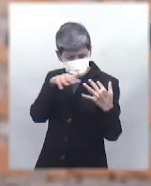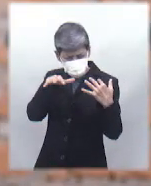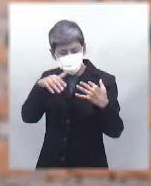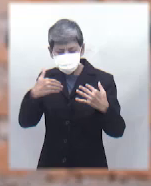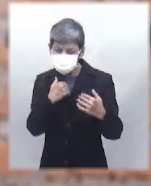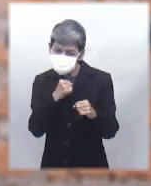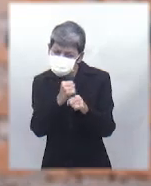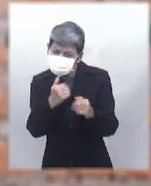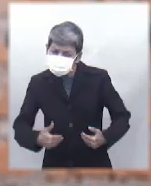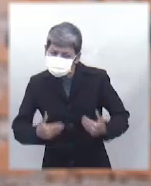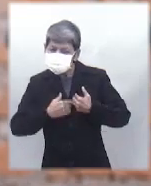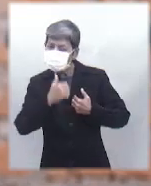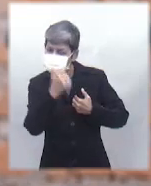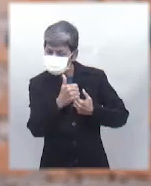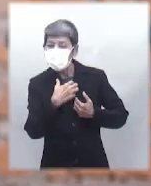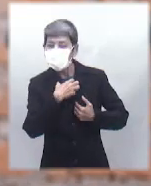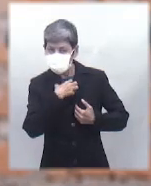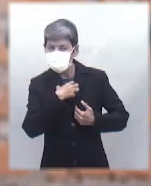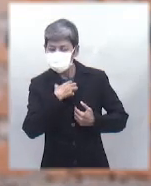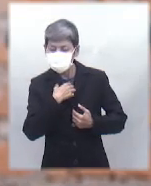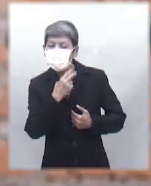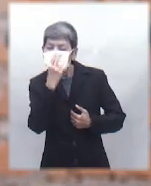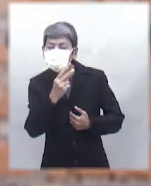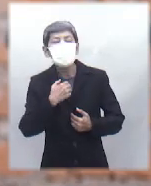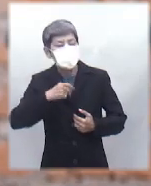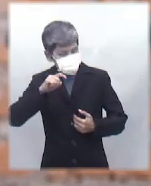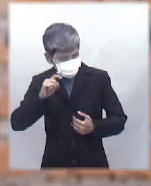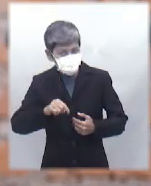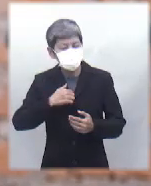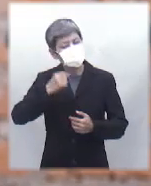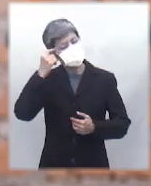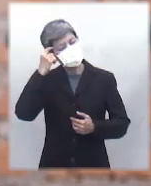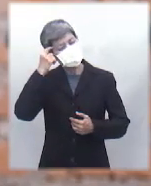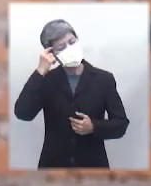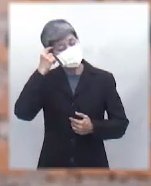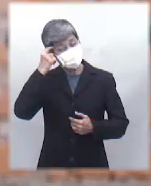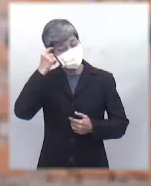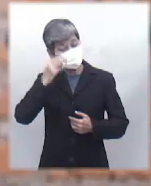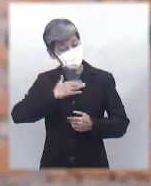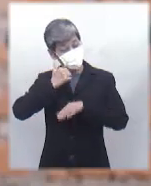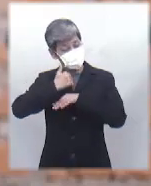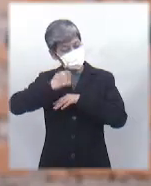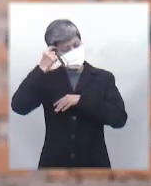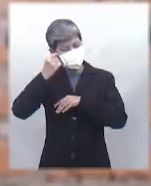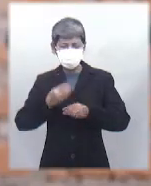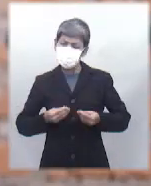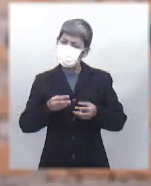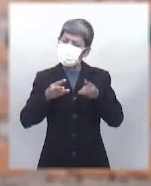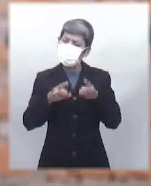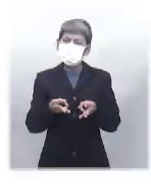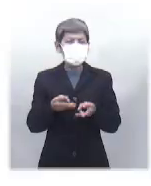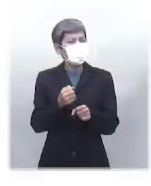ให้มันมีคุณค่าในสังคมเนี่ยนะครับเราจะต้องคิดในมุมที่ว่าทำอย่างไร